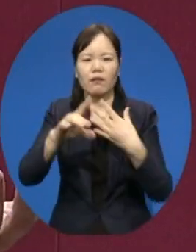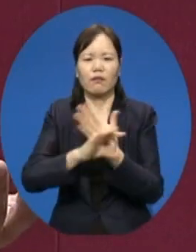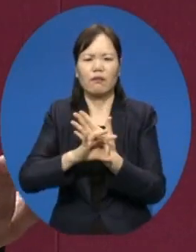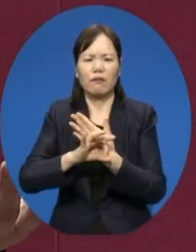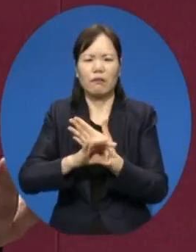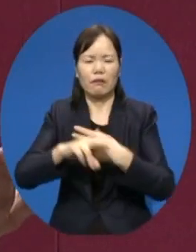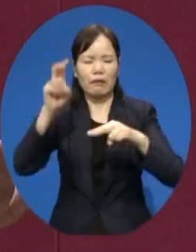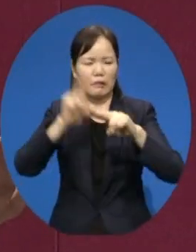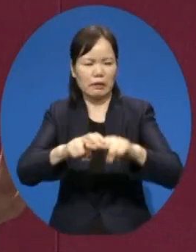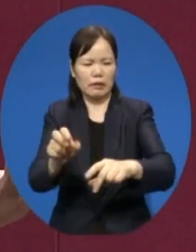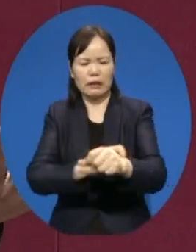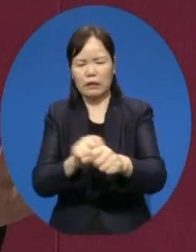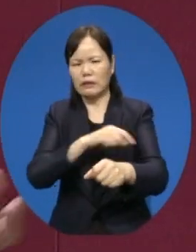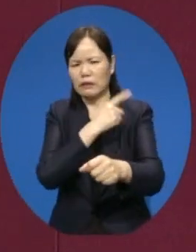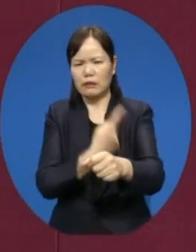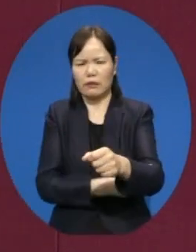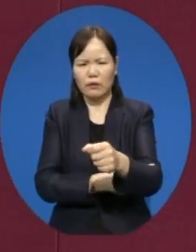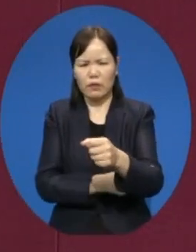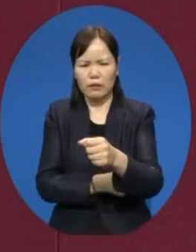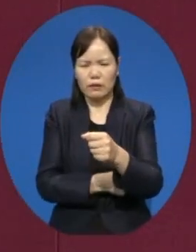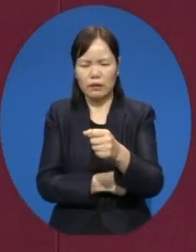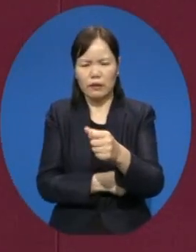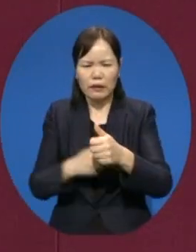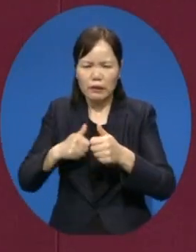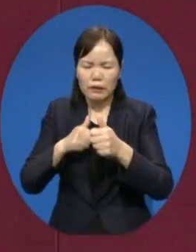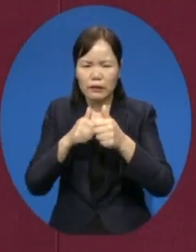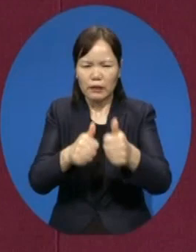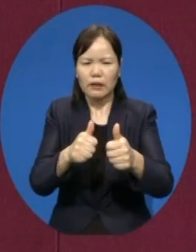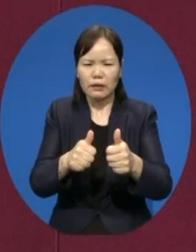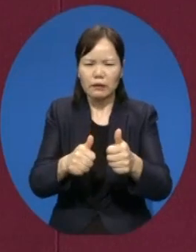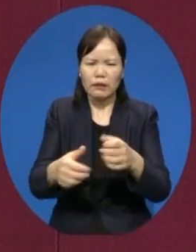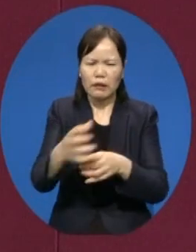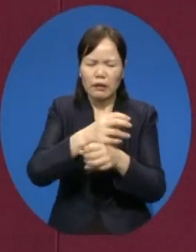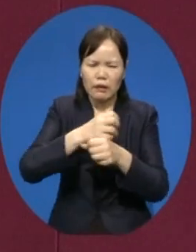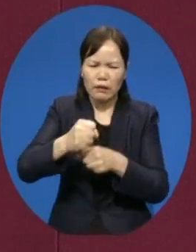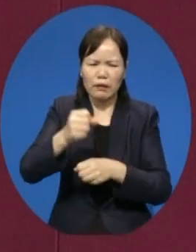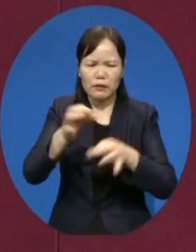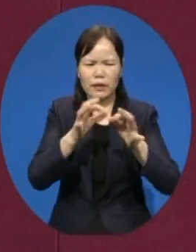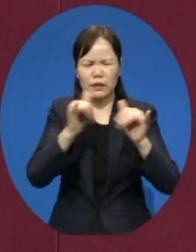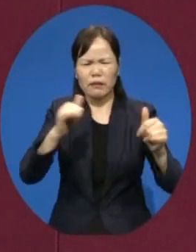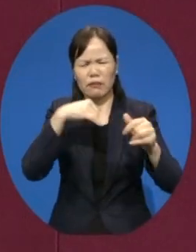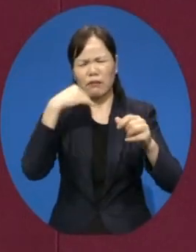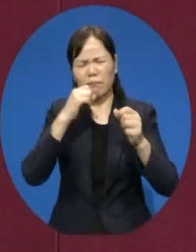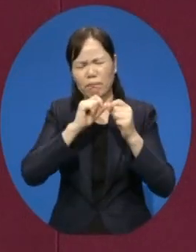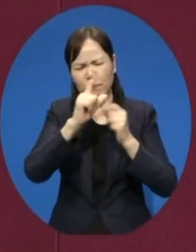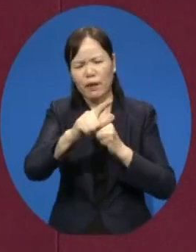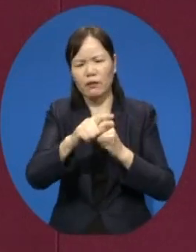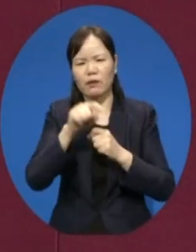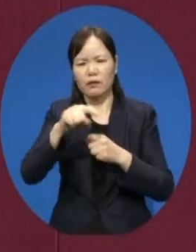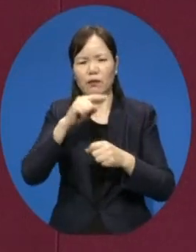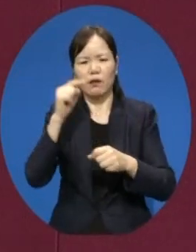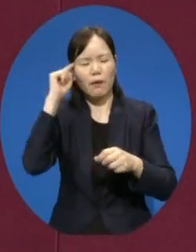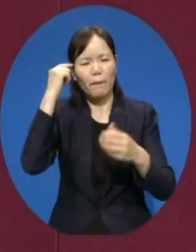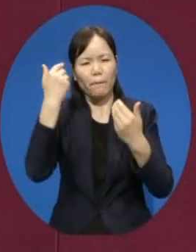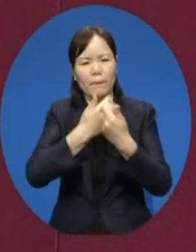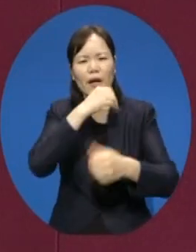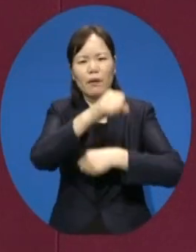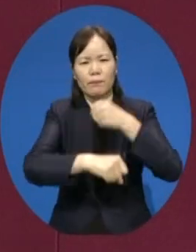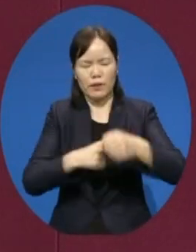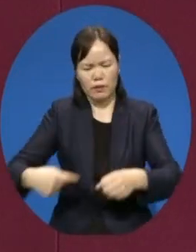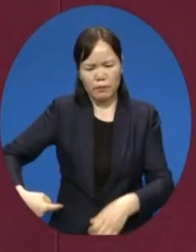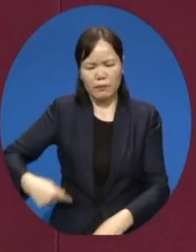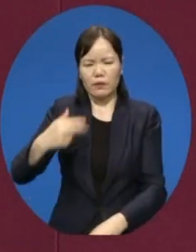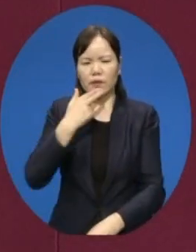자리와 특권을 쫓아가던 보따리 상이 수두룩했습니다. 이런 반민주,